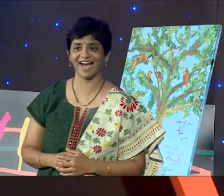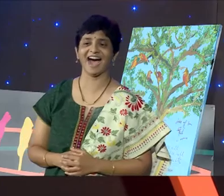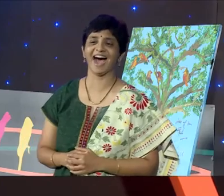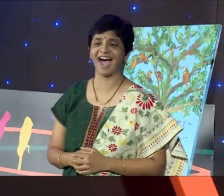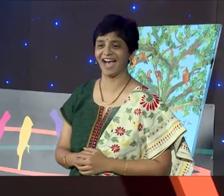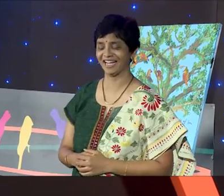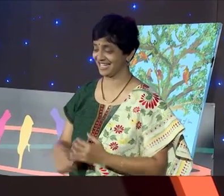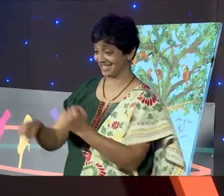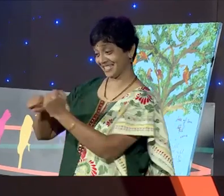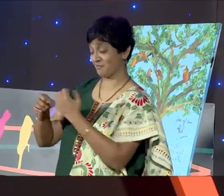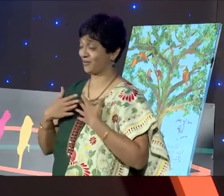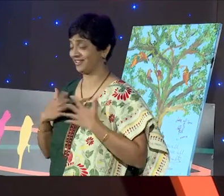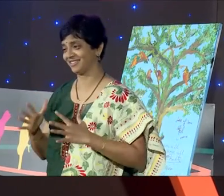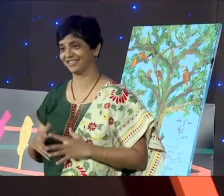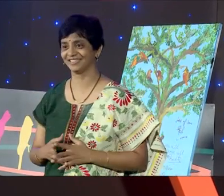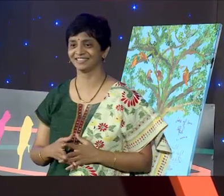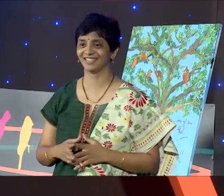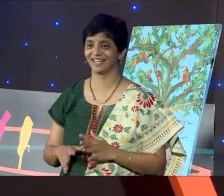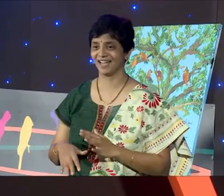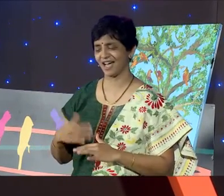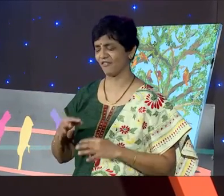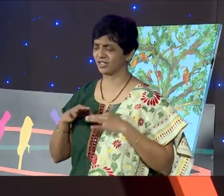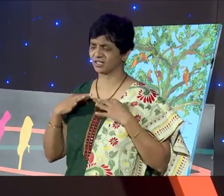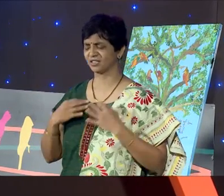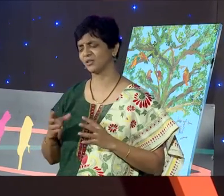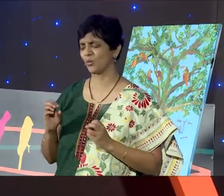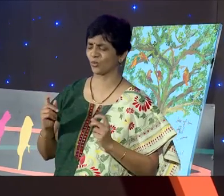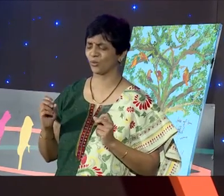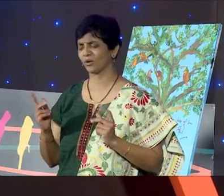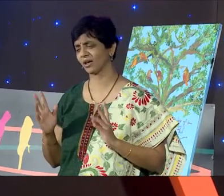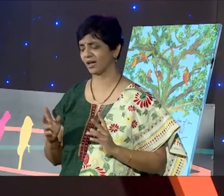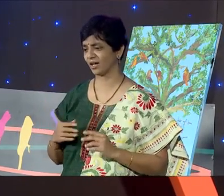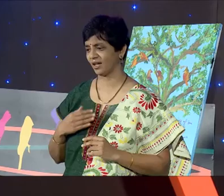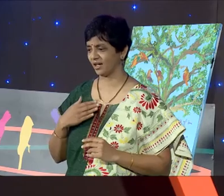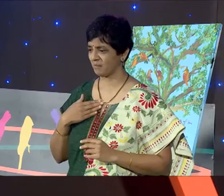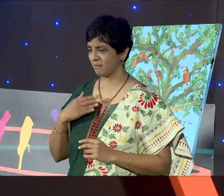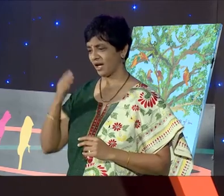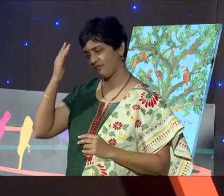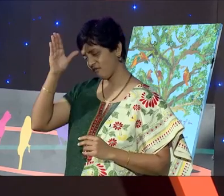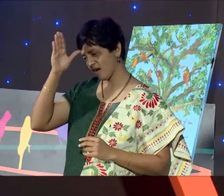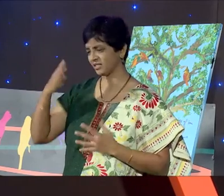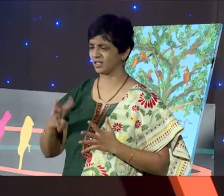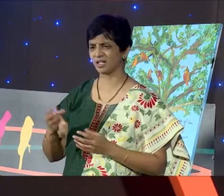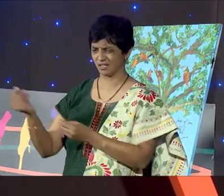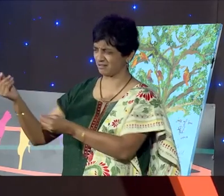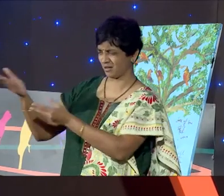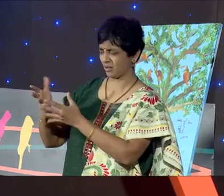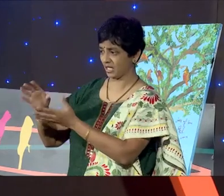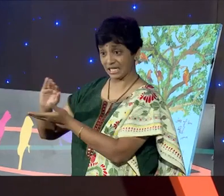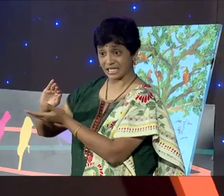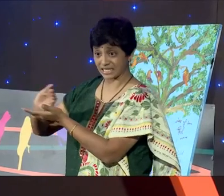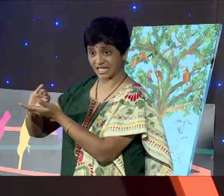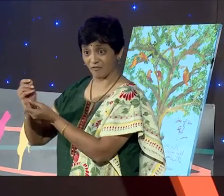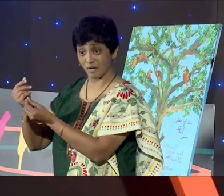उसका सपोर्ट मिला, शादी के बाद काफी ठीक ठीक था, मैं, नीता और डैडी का गुजारा हो ही जाता था, उतना कमाई लेते थे कि